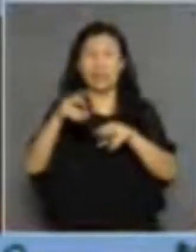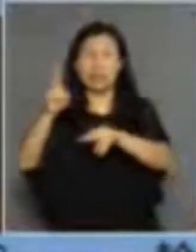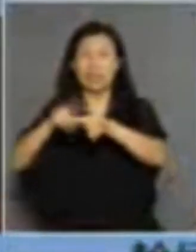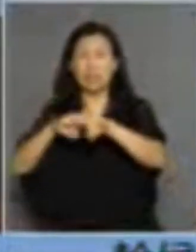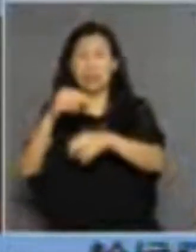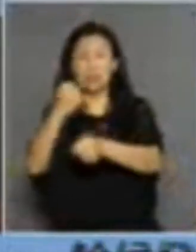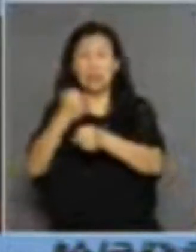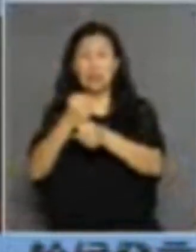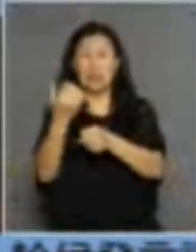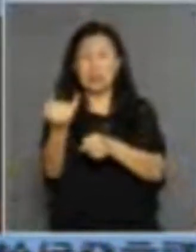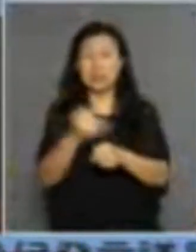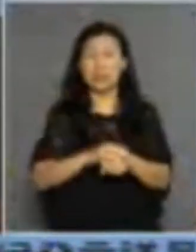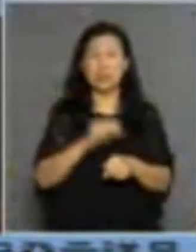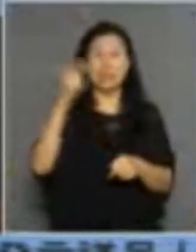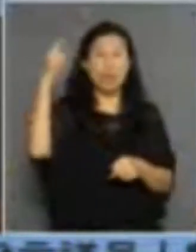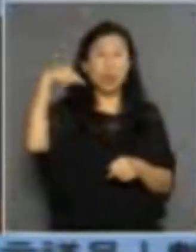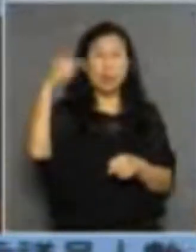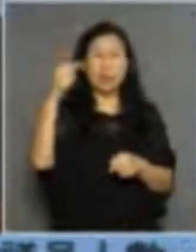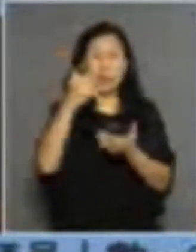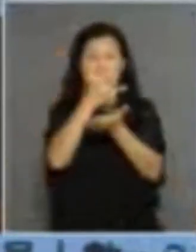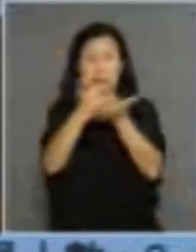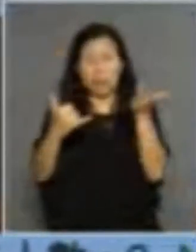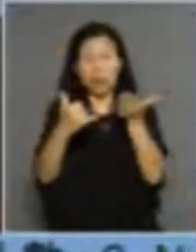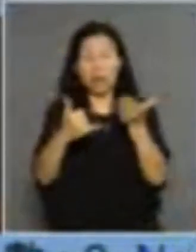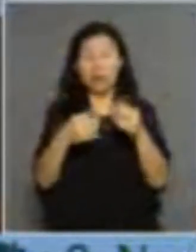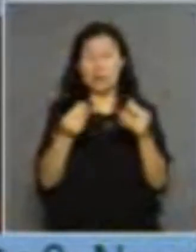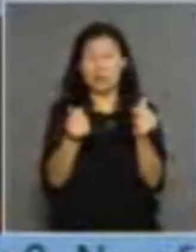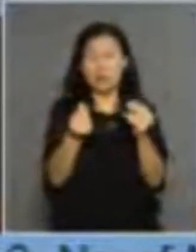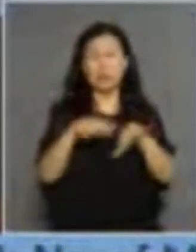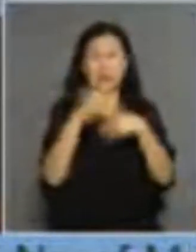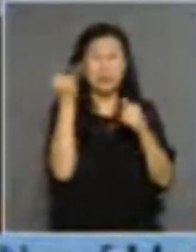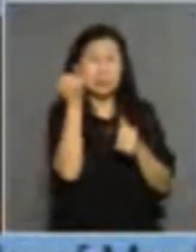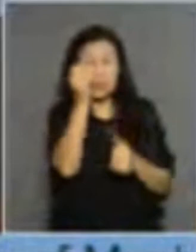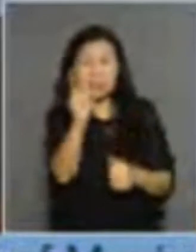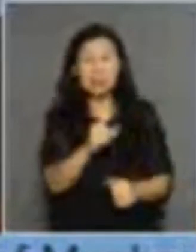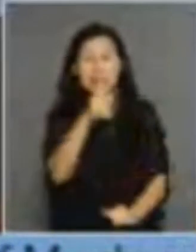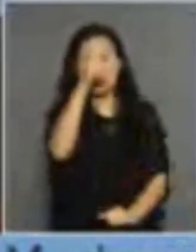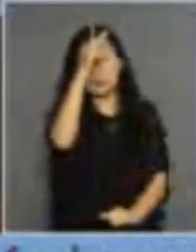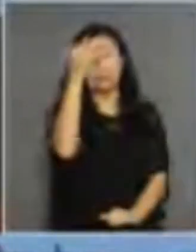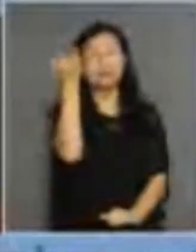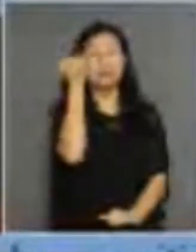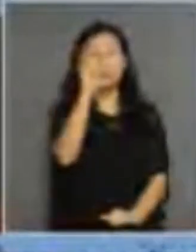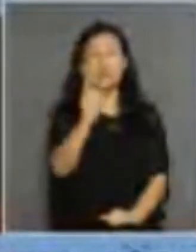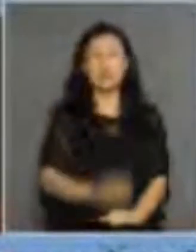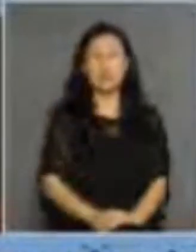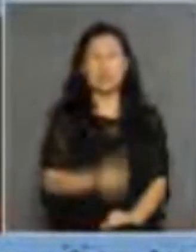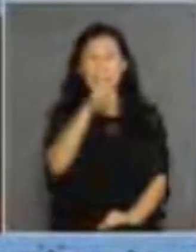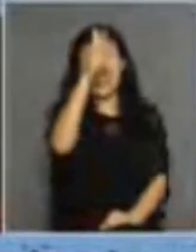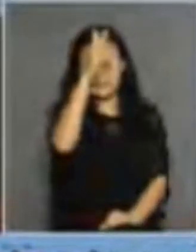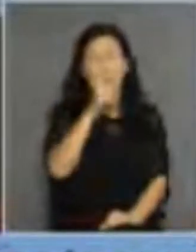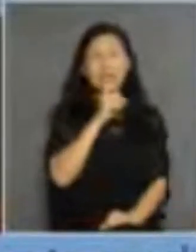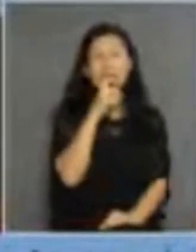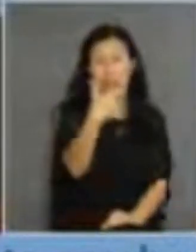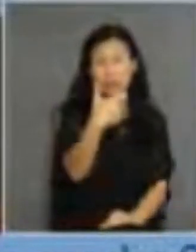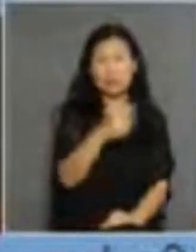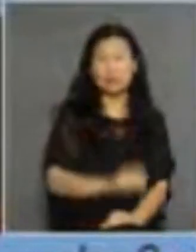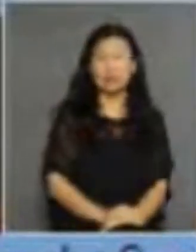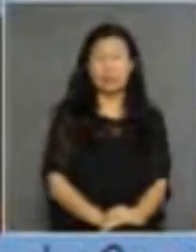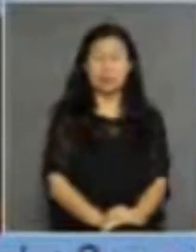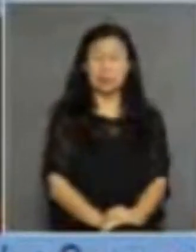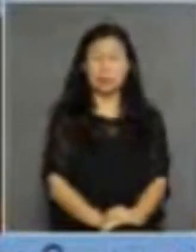國嘅高鐵如果美國退市唔知點搞。我哋嘅政府就係咁噶啦。我哋嘅政府有錢喺呢一個